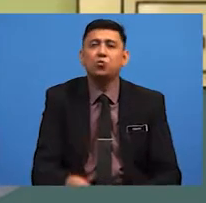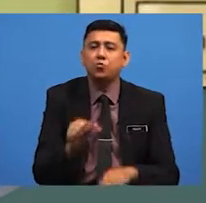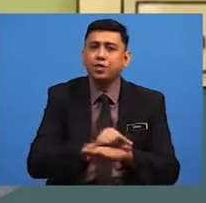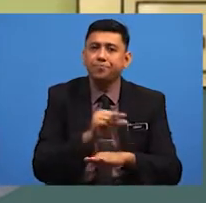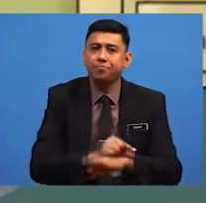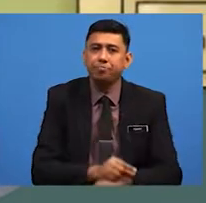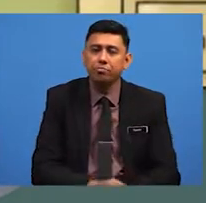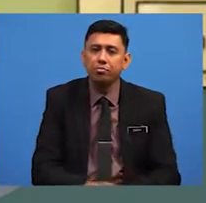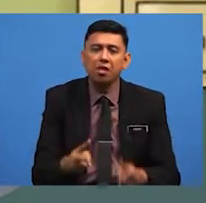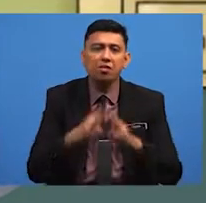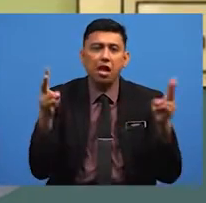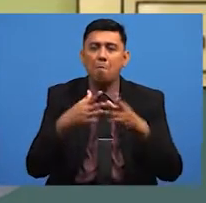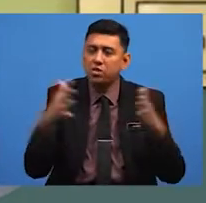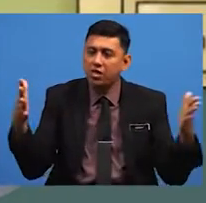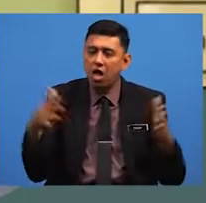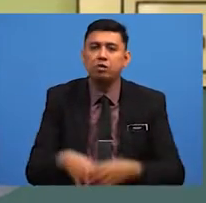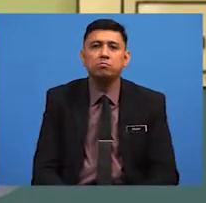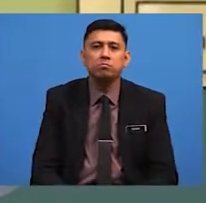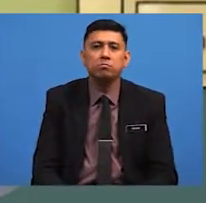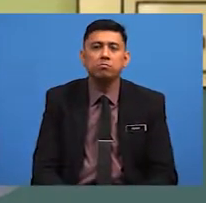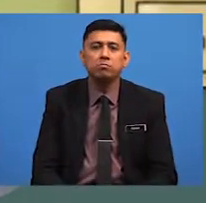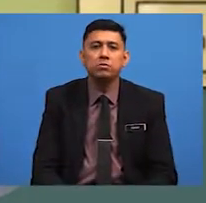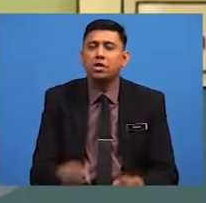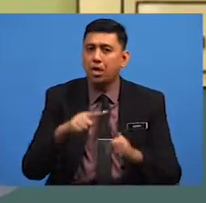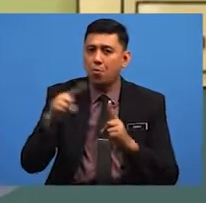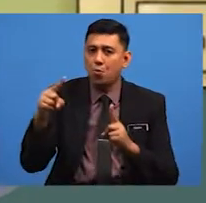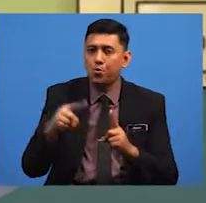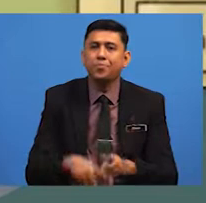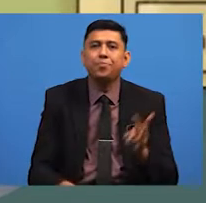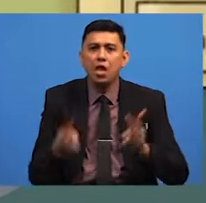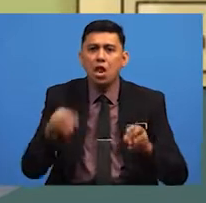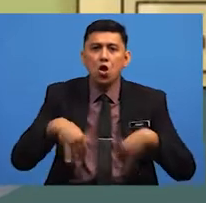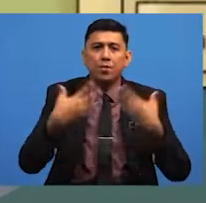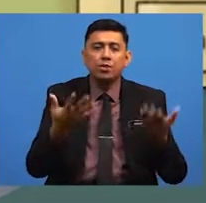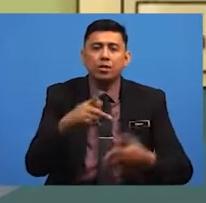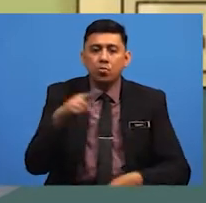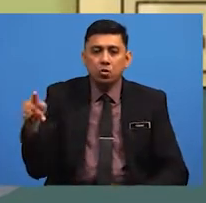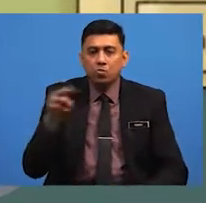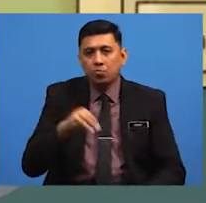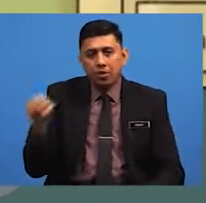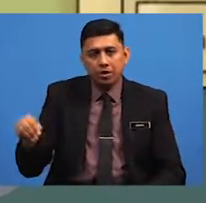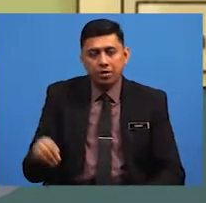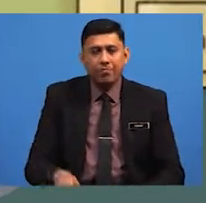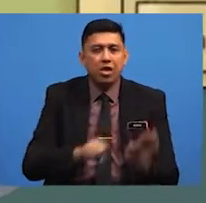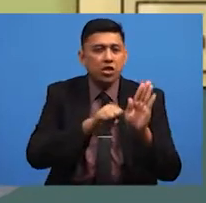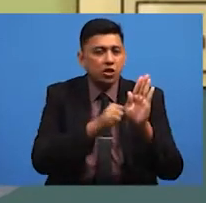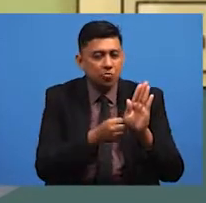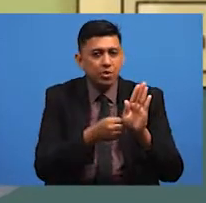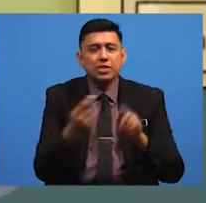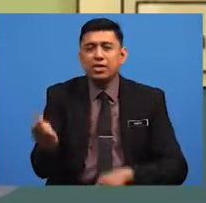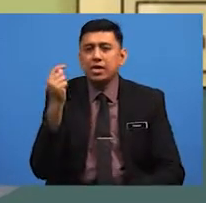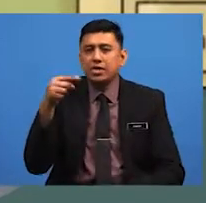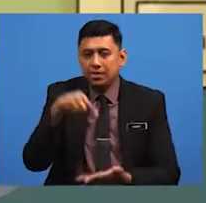tebing amat besar namun walau bagaimanapun murid-murid sumber tenaga